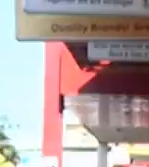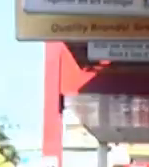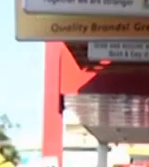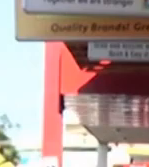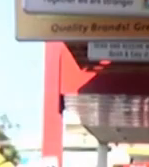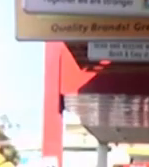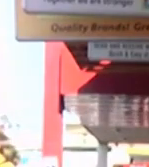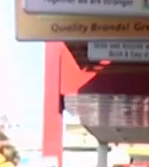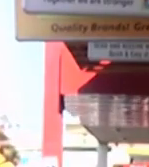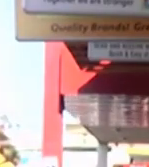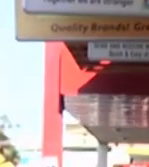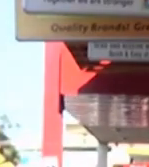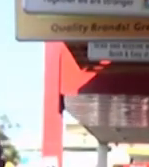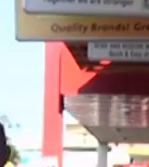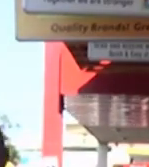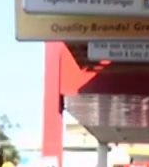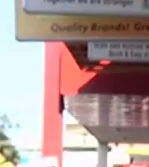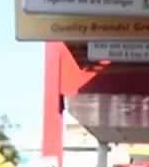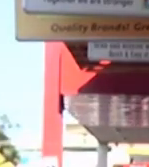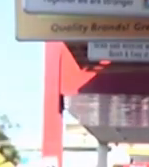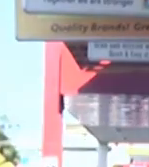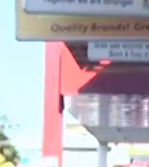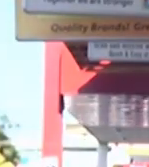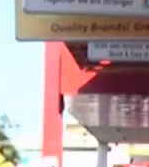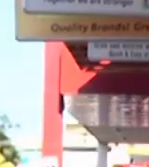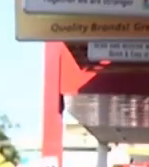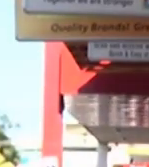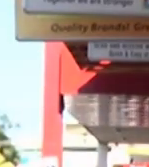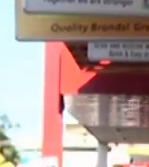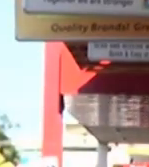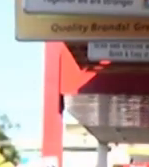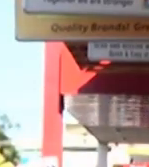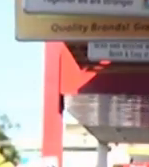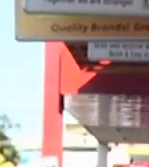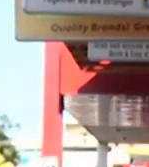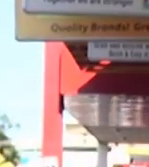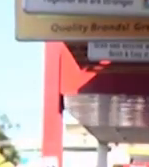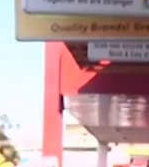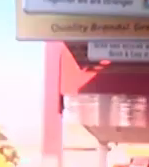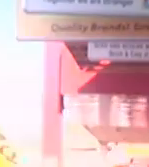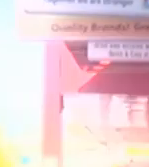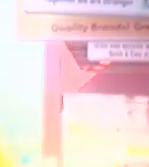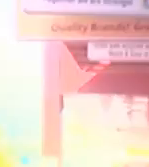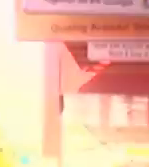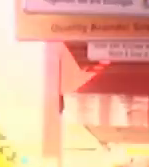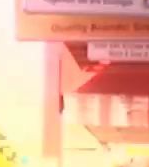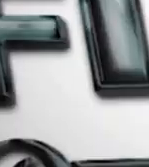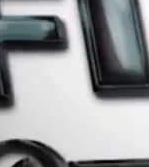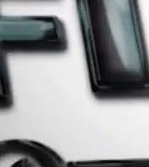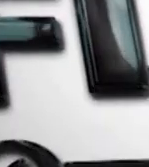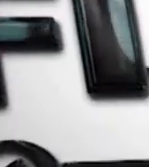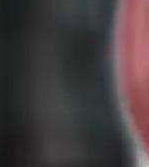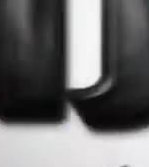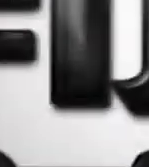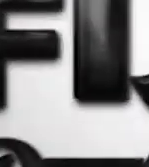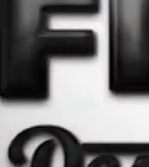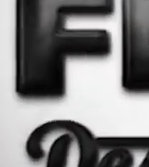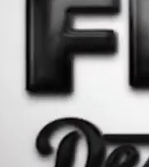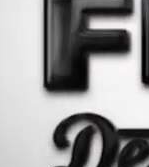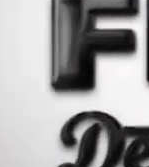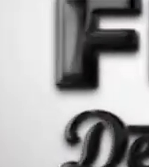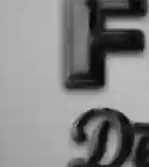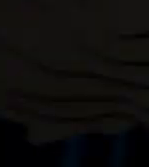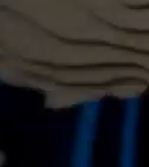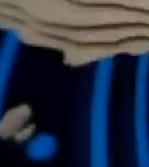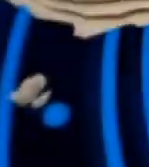मैं तो दिल्ली में रहता हूँ और रेडियो फीजी बहुत रेडियो फीजी रोज सुनता हूँ. रेडियो फीजी 2